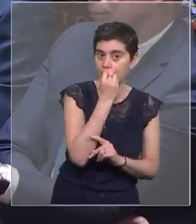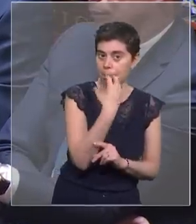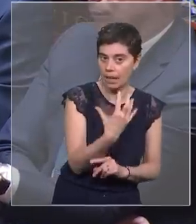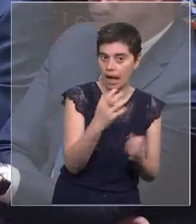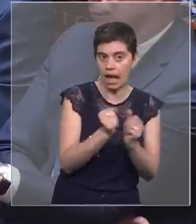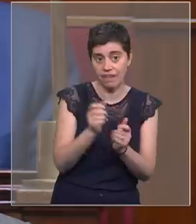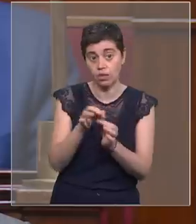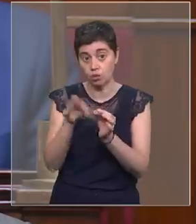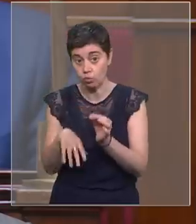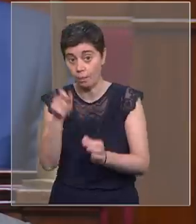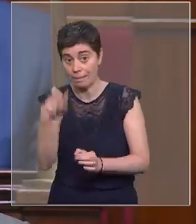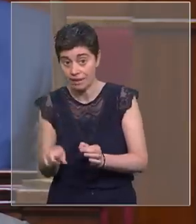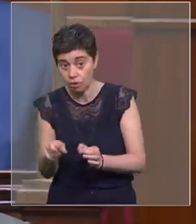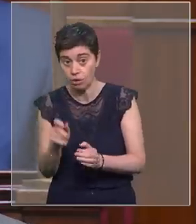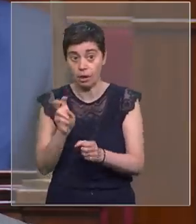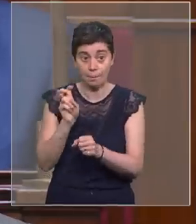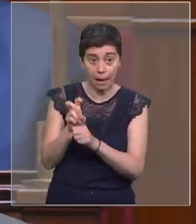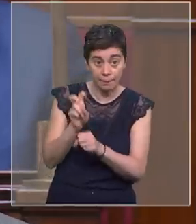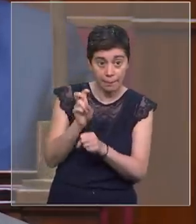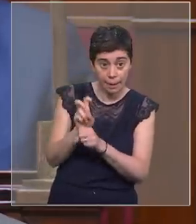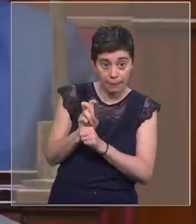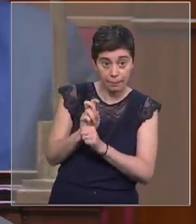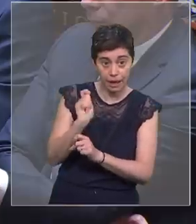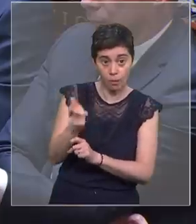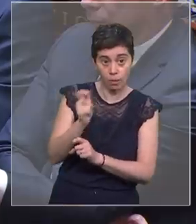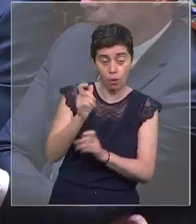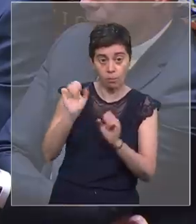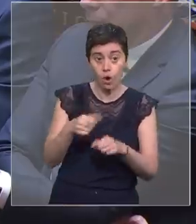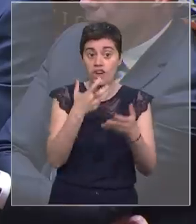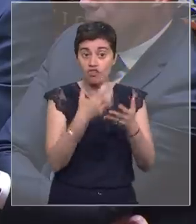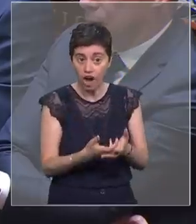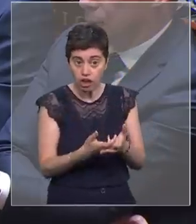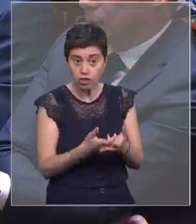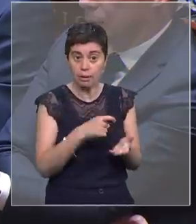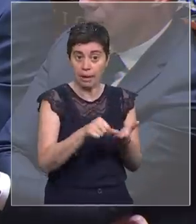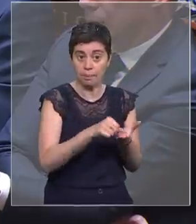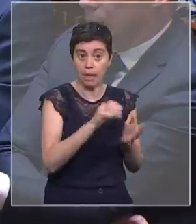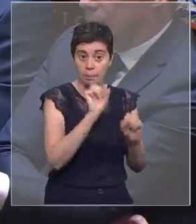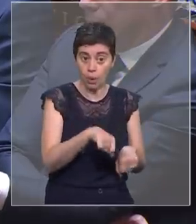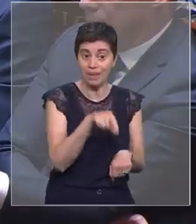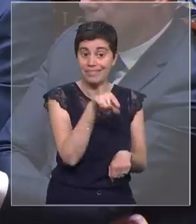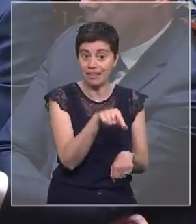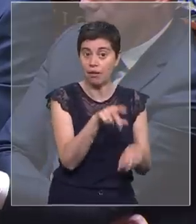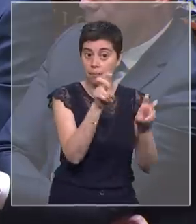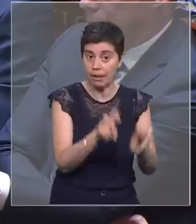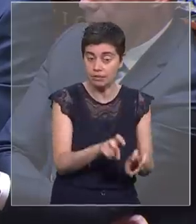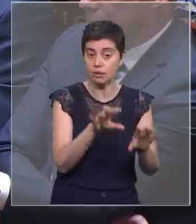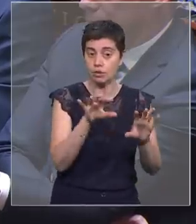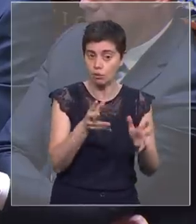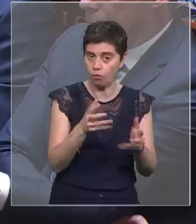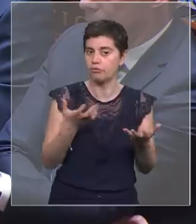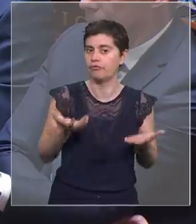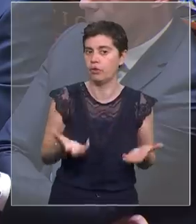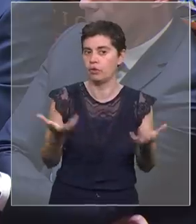ont les moyens de rembourser leurs prêts à la banque et leurs charges de copropriété. Et pour baisser leurs charges de copropriété, nous faisons le pari